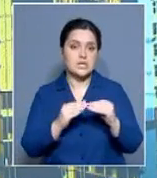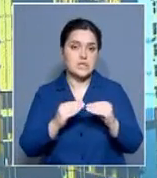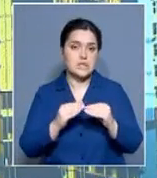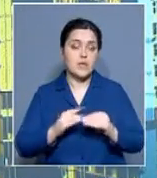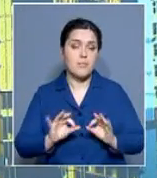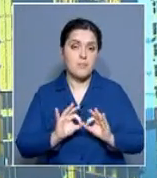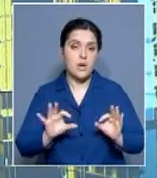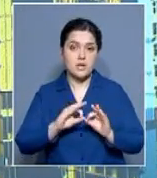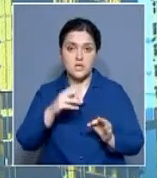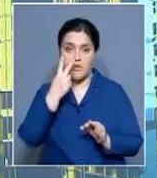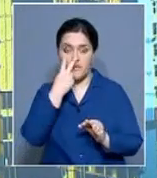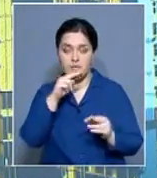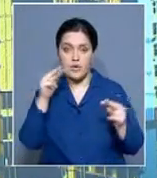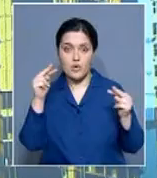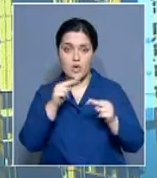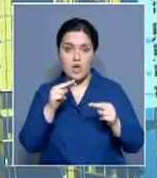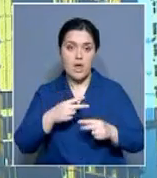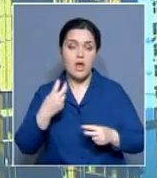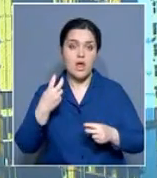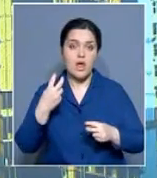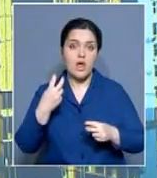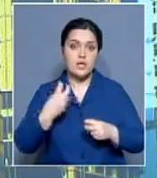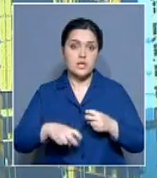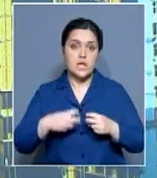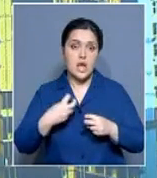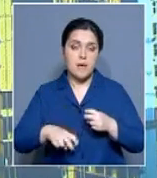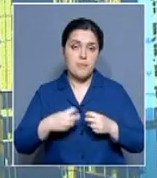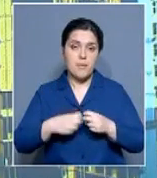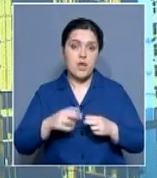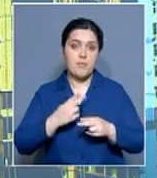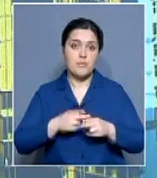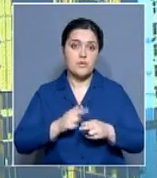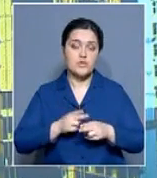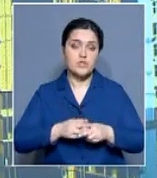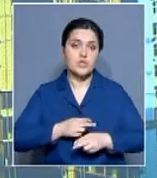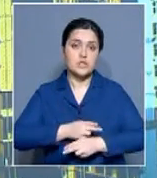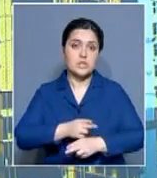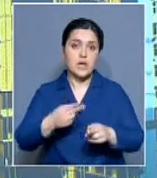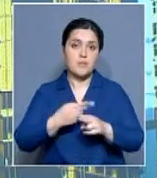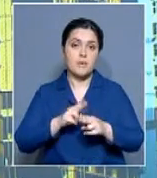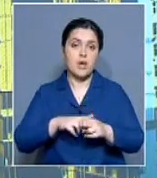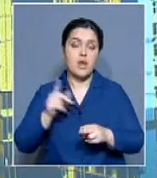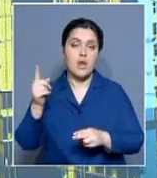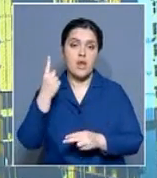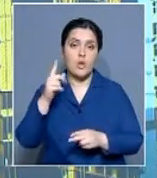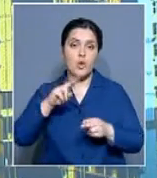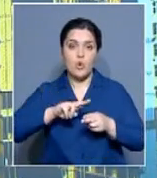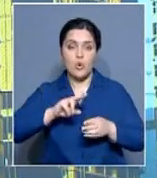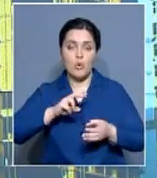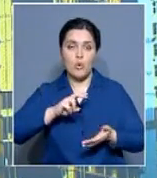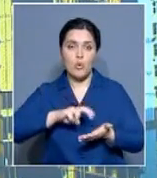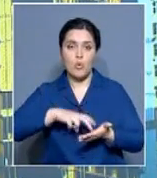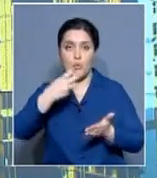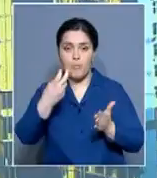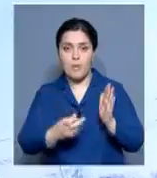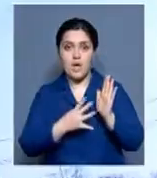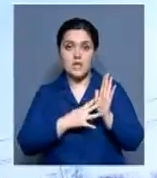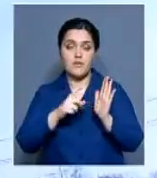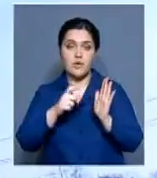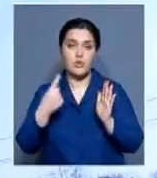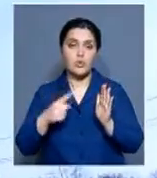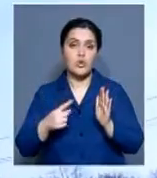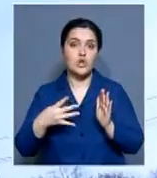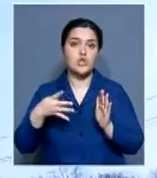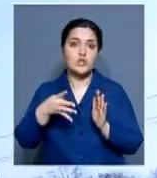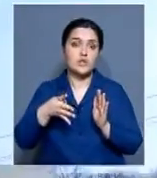10 утра. По словам очевидцев, сломались леса, по которым передвигались строители. Один из них упал с высоты 9 этажа, другой с 4.